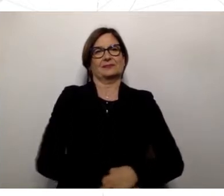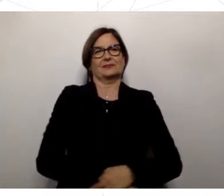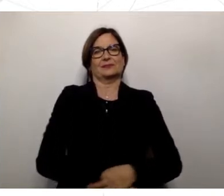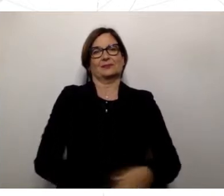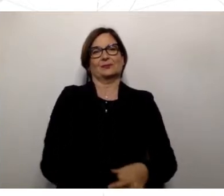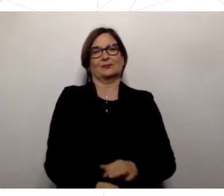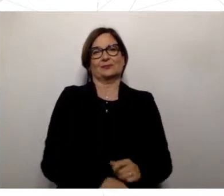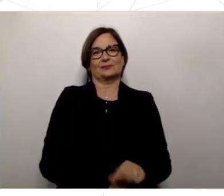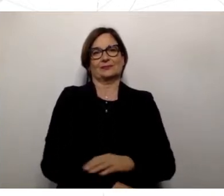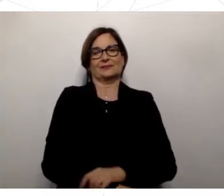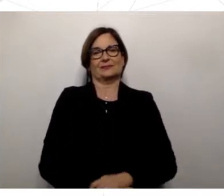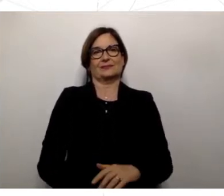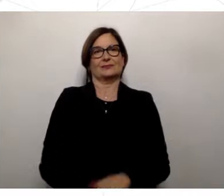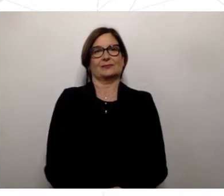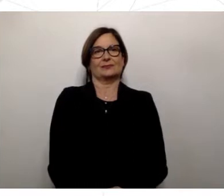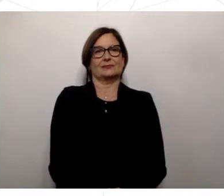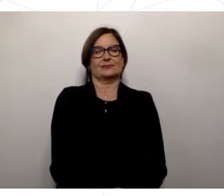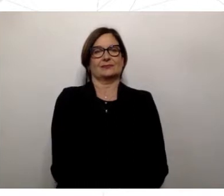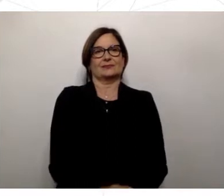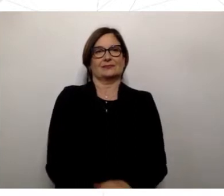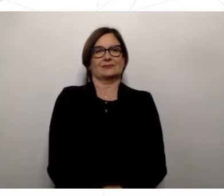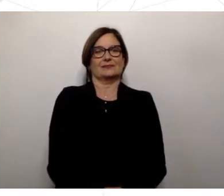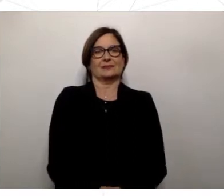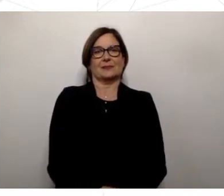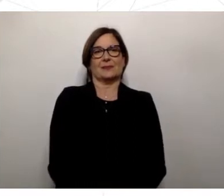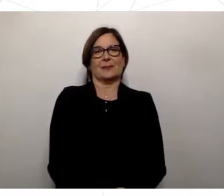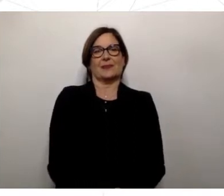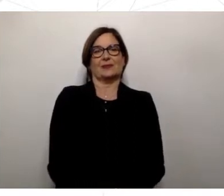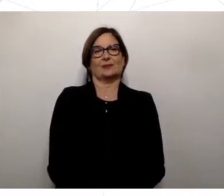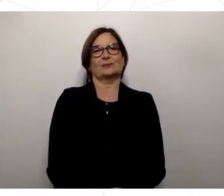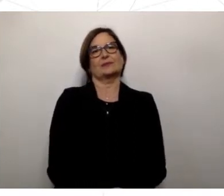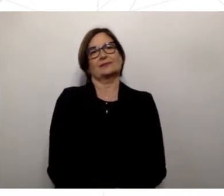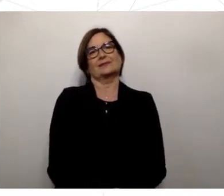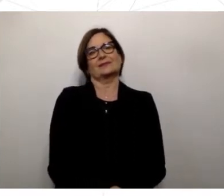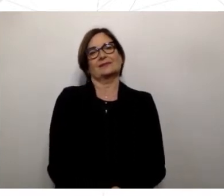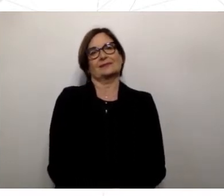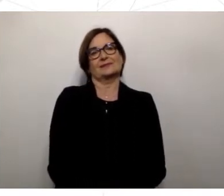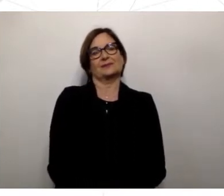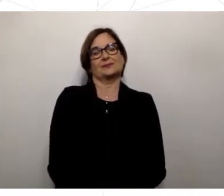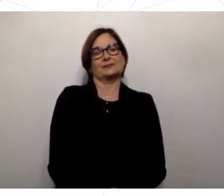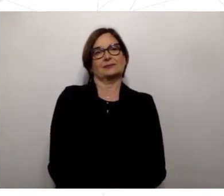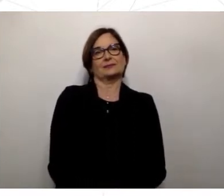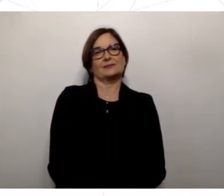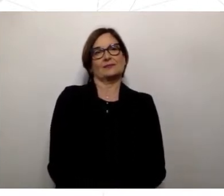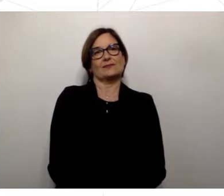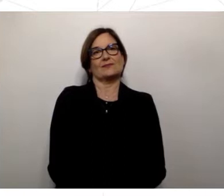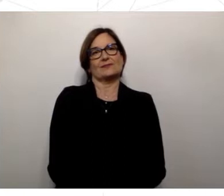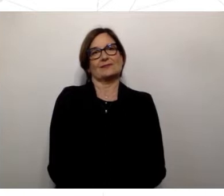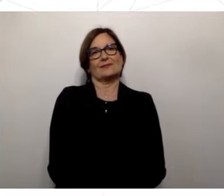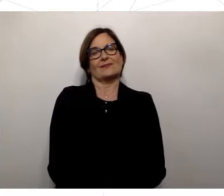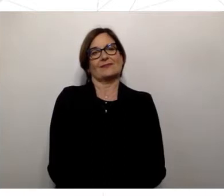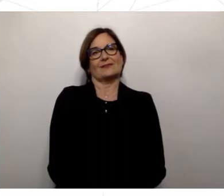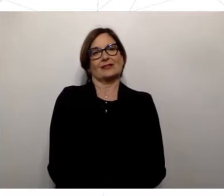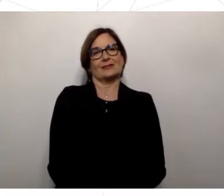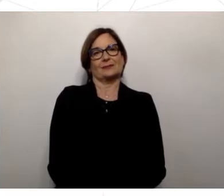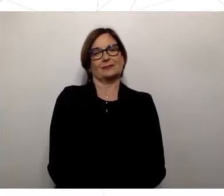contenuti d'eccellenza. Uno sarà un tour virtuale al Microsoft Inclusive Tech Lab. Poi spiegheranno nel video di